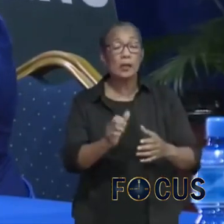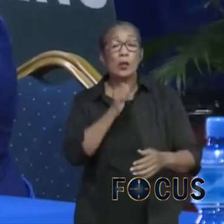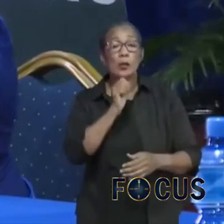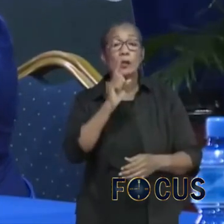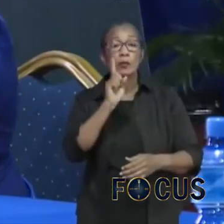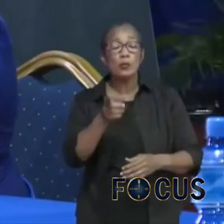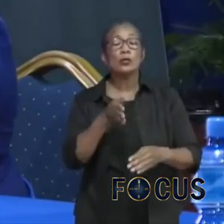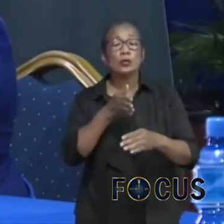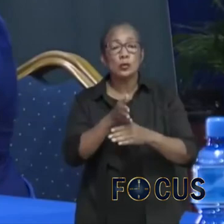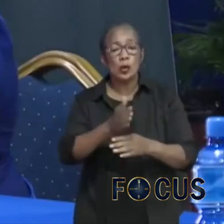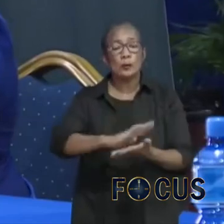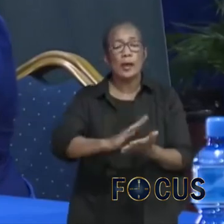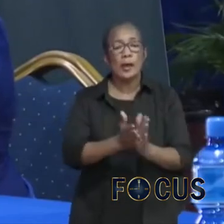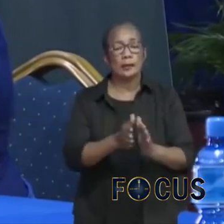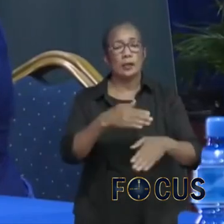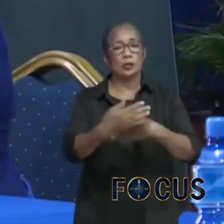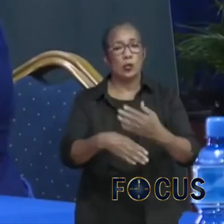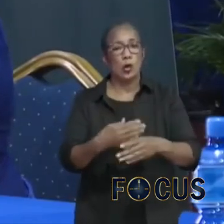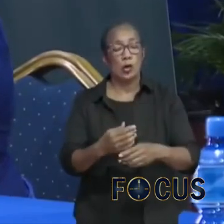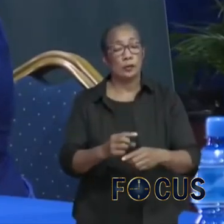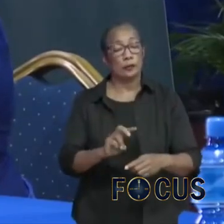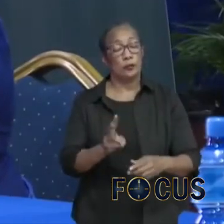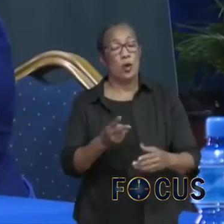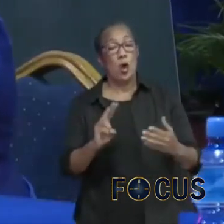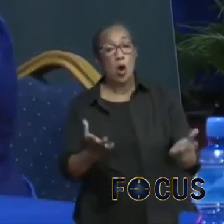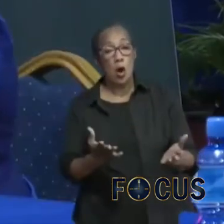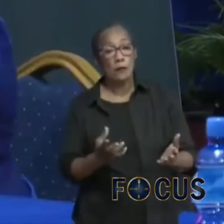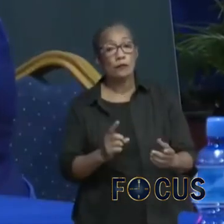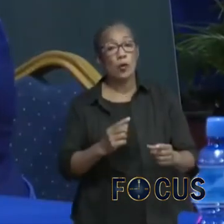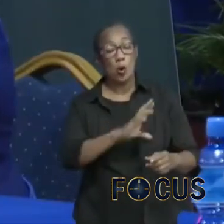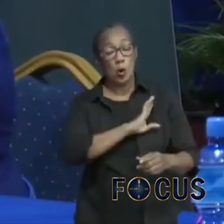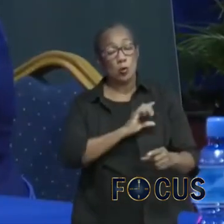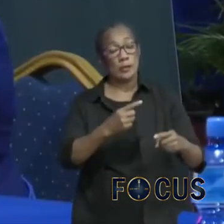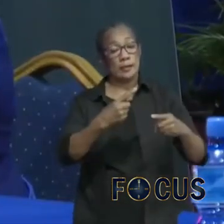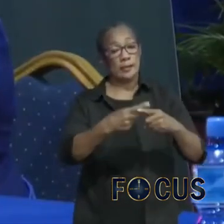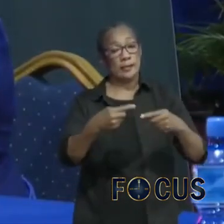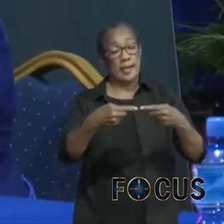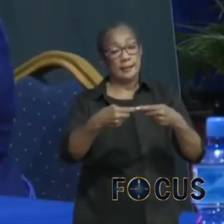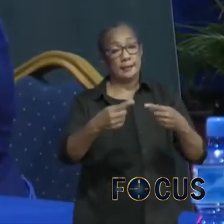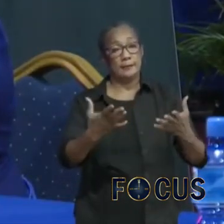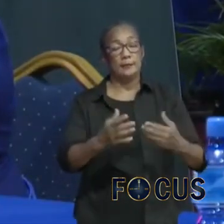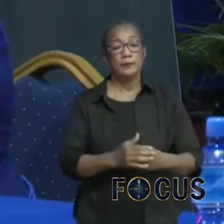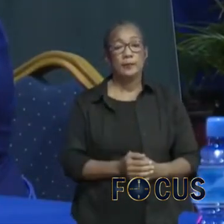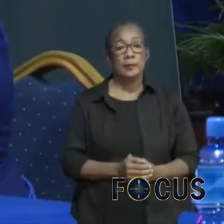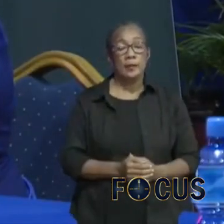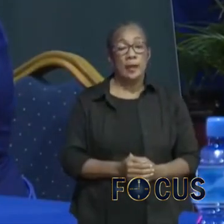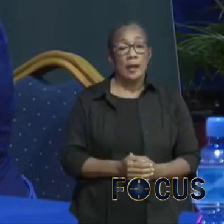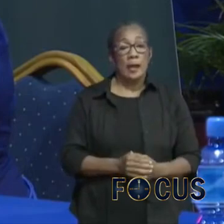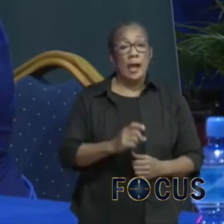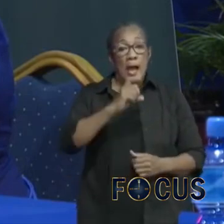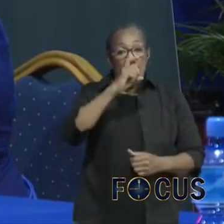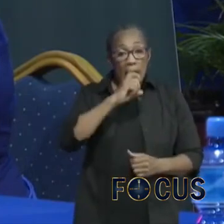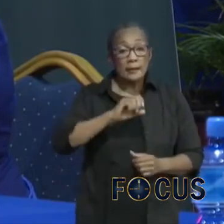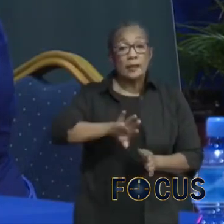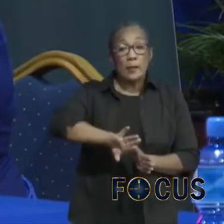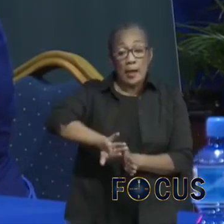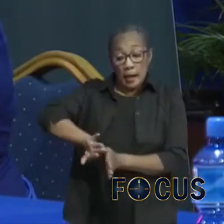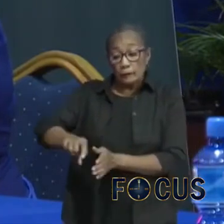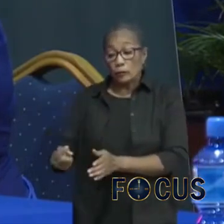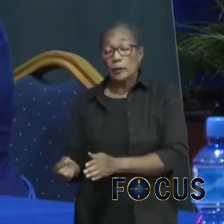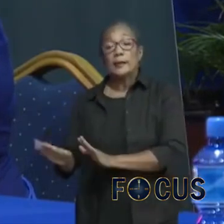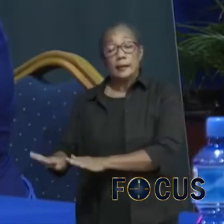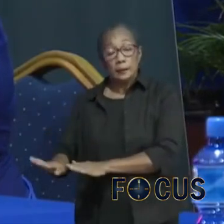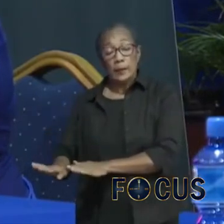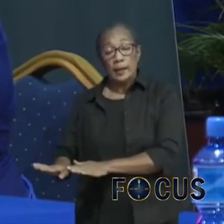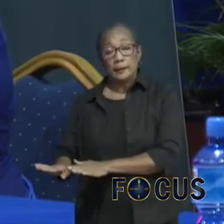behandeld moet worden, dan wel getest moet worden. als u in afzondering bent, in quarantaine